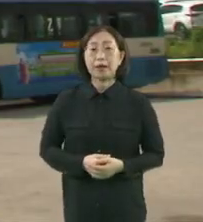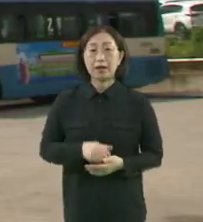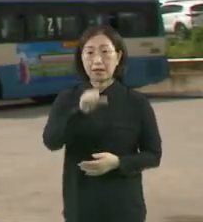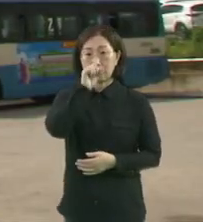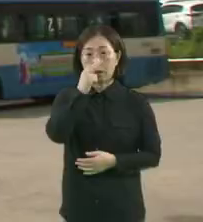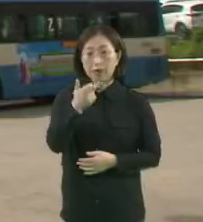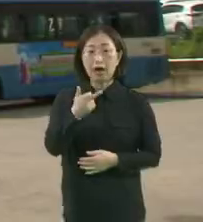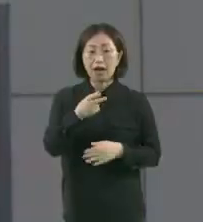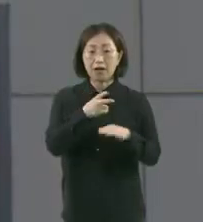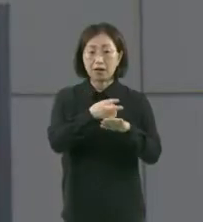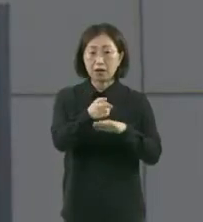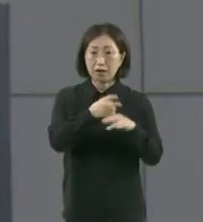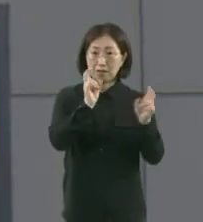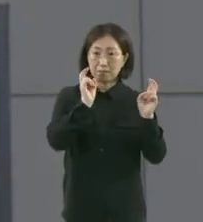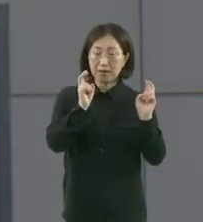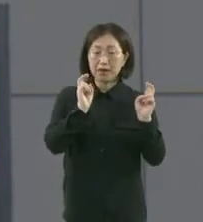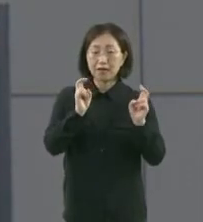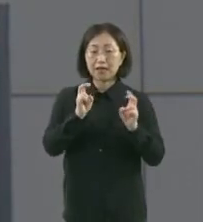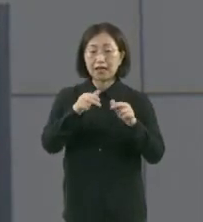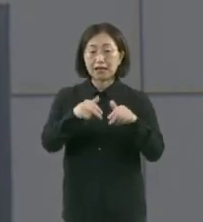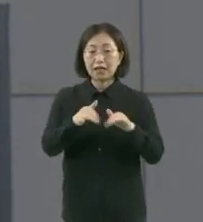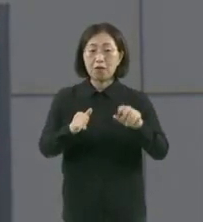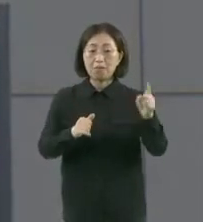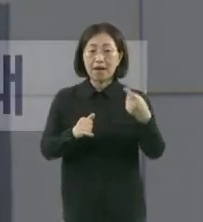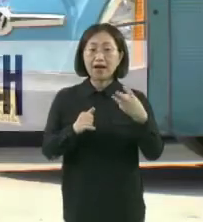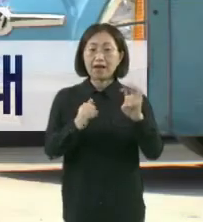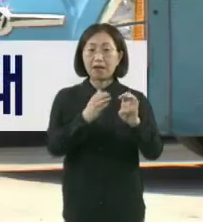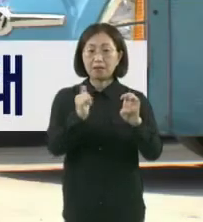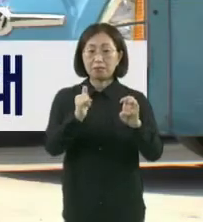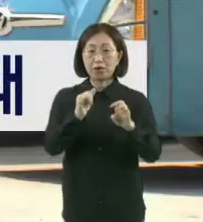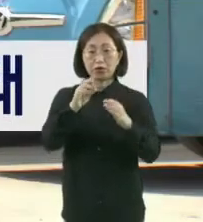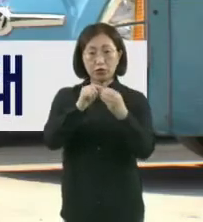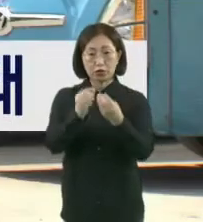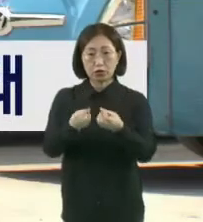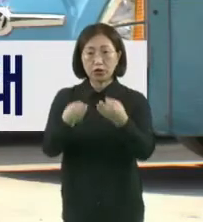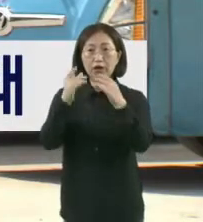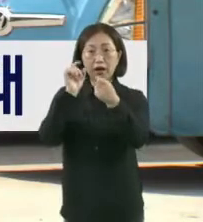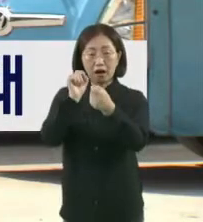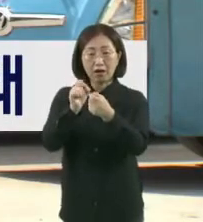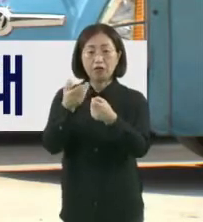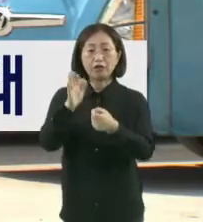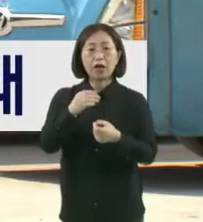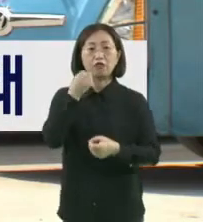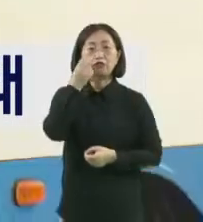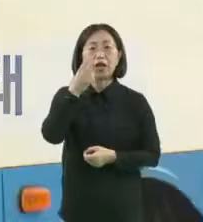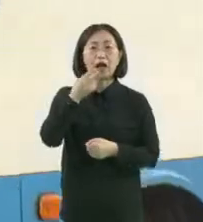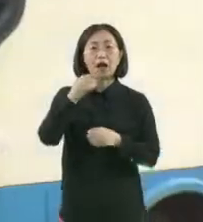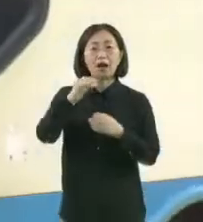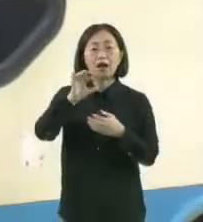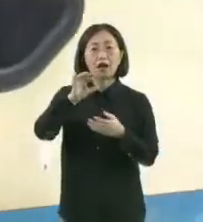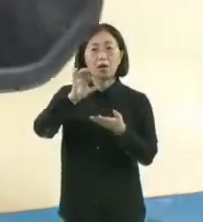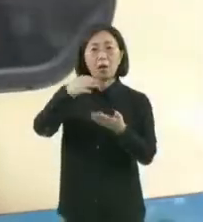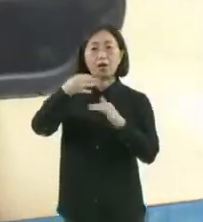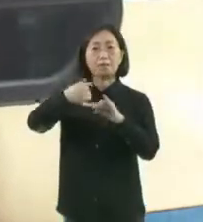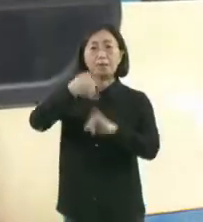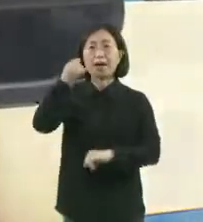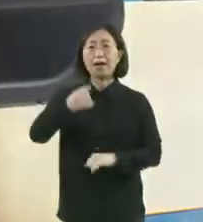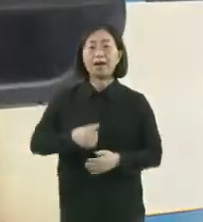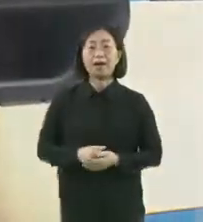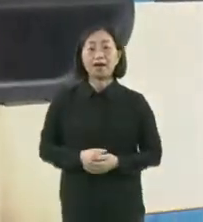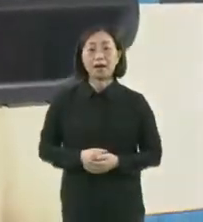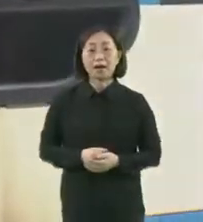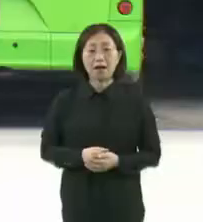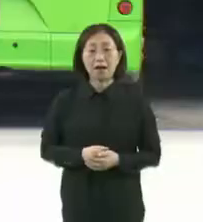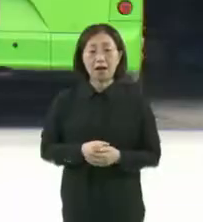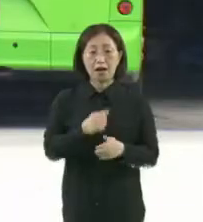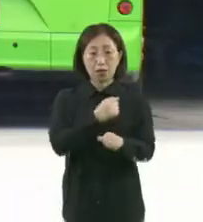서산 서령버스 기사와 정비직 등 직원 140여 명은 추석이 코앞인데 아직 두 달치 월급을 받지 못하고 있습니다. 일부